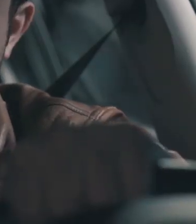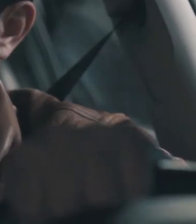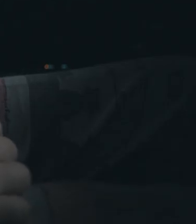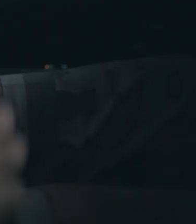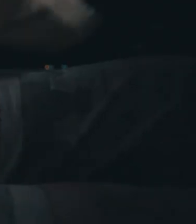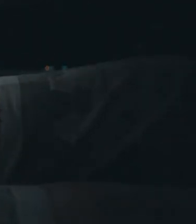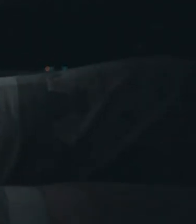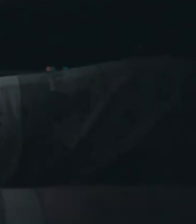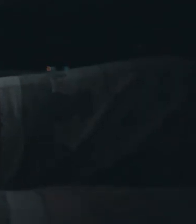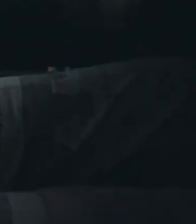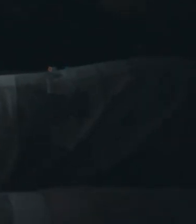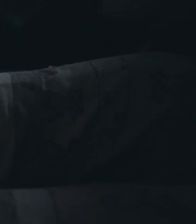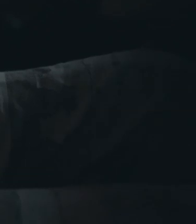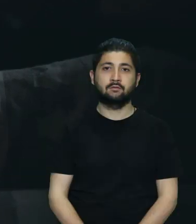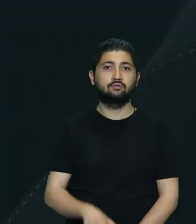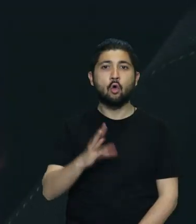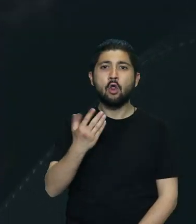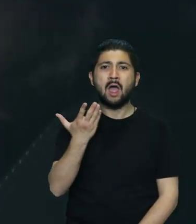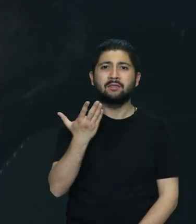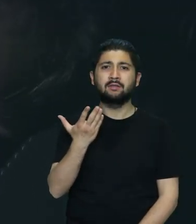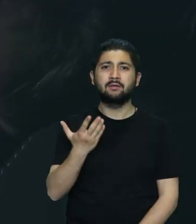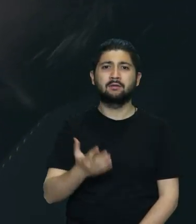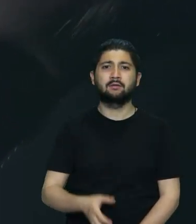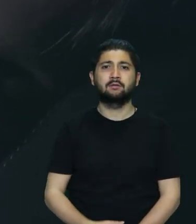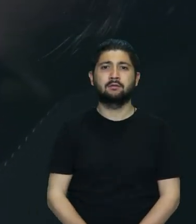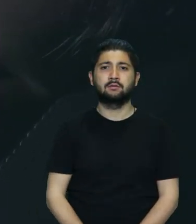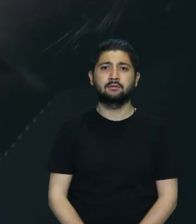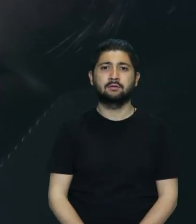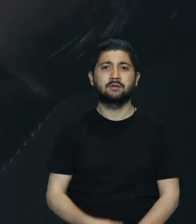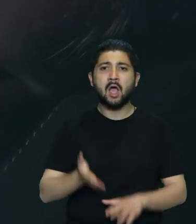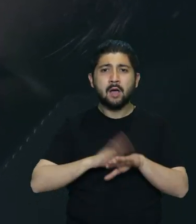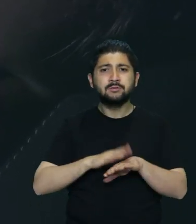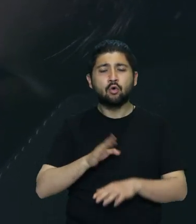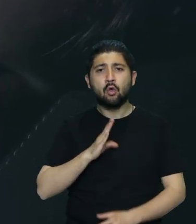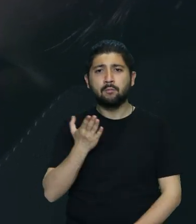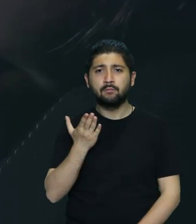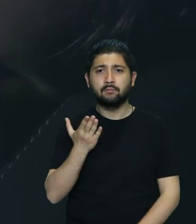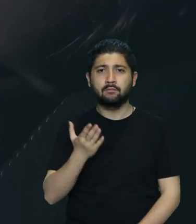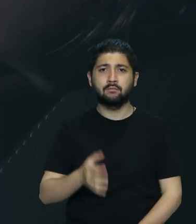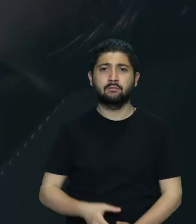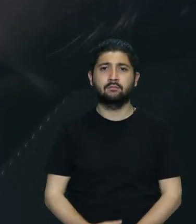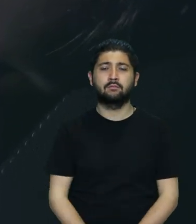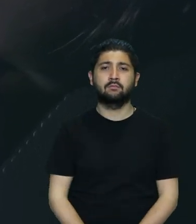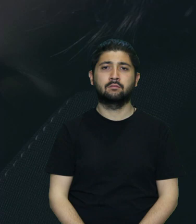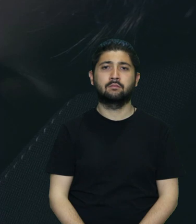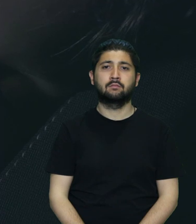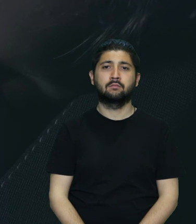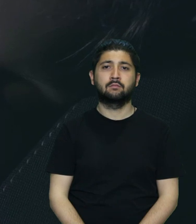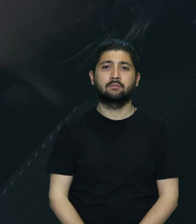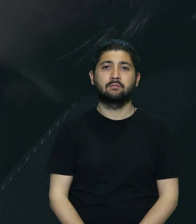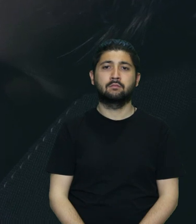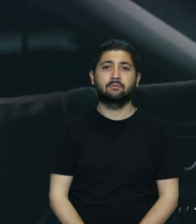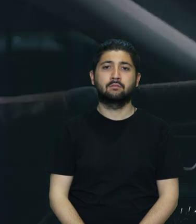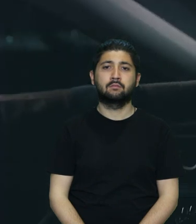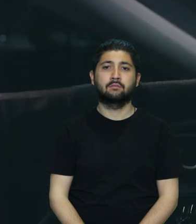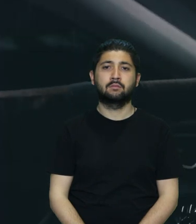Abi eroin dolu paketi Nilüfer'e verdi. Nilüfer ceketin içine sakladı. Ne yapacağız lan? Nilüfer başını yana doğru devirip uyuyor